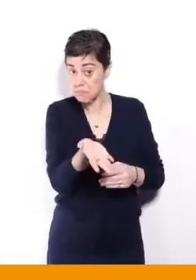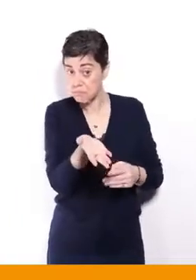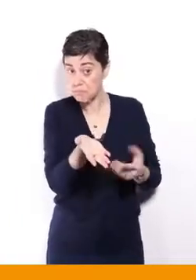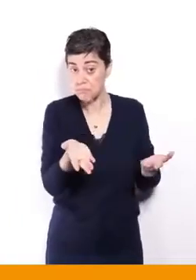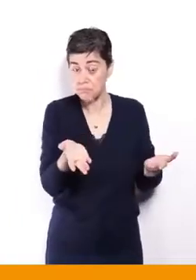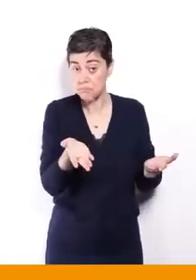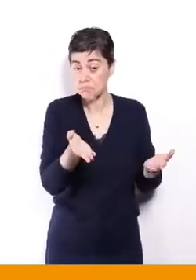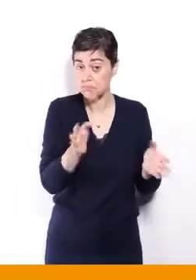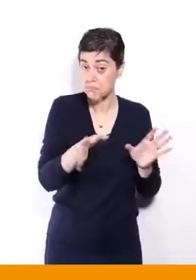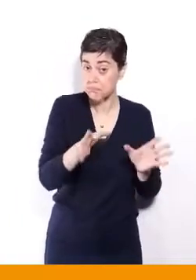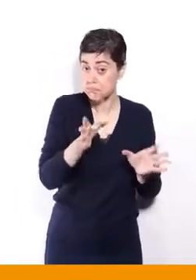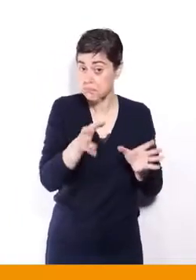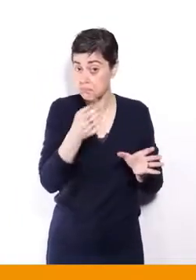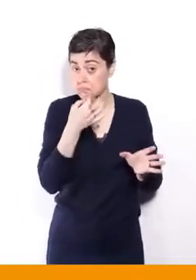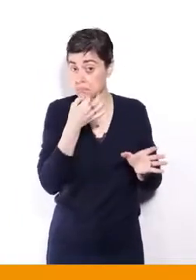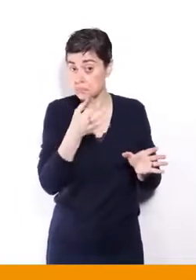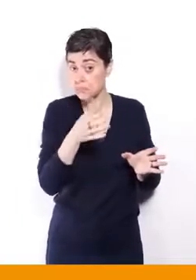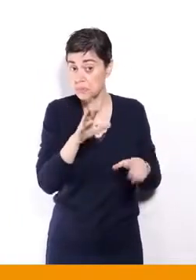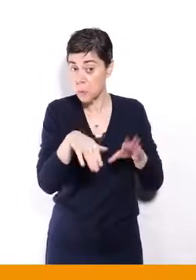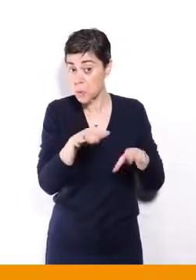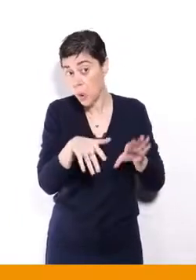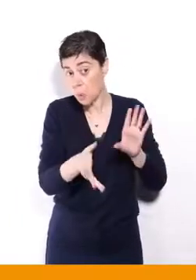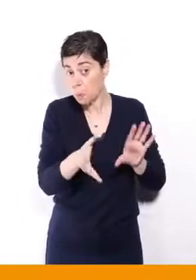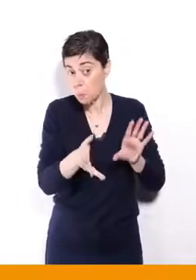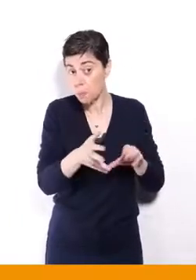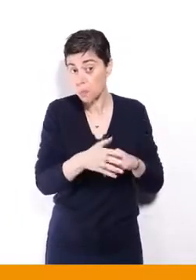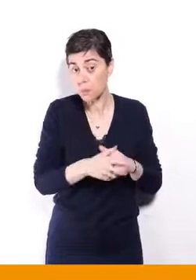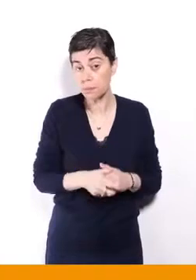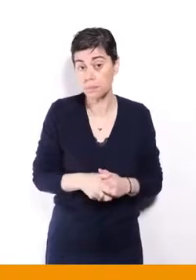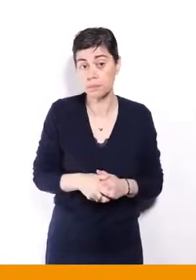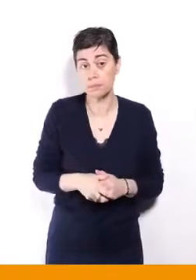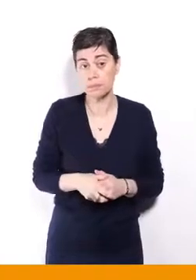on peut dire que ça fonctionne à peu près?